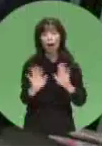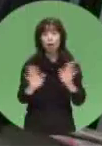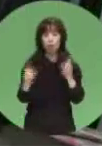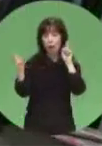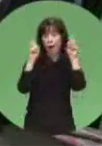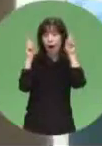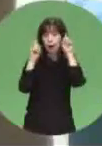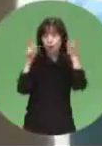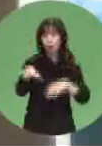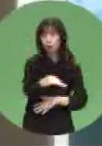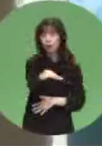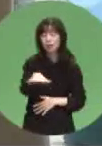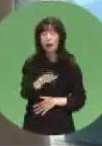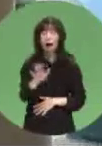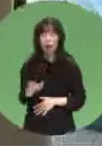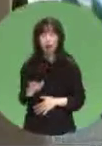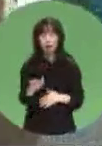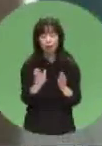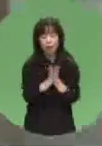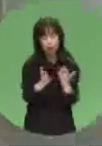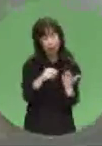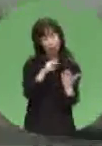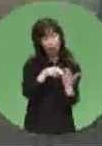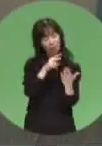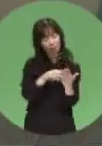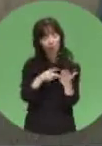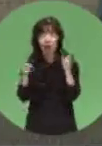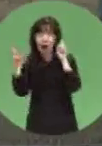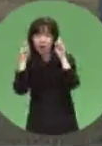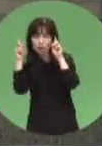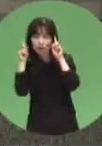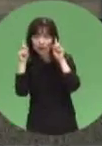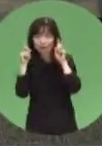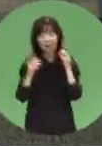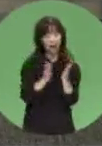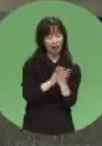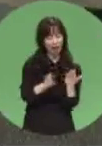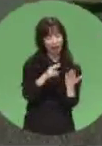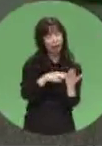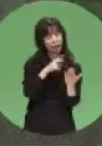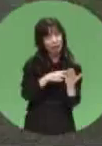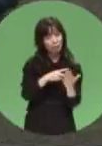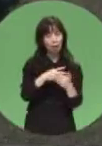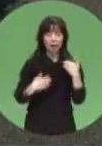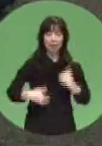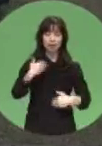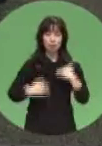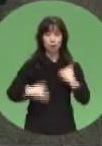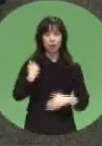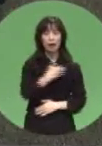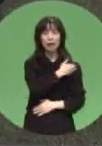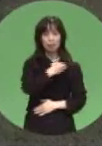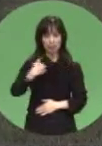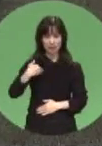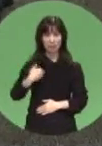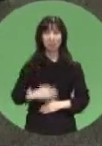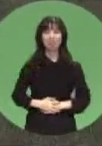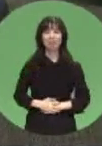ますので、絵本を楽しんでちょっと開けたら遊具で遊んで、また絵本を楽しんでいただきたいと思っております。